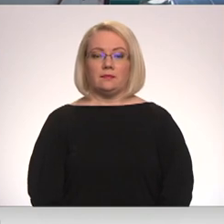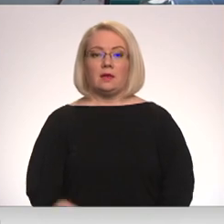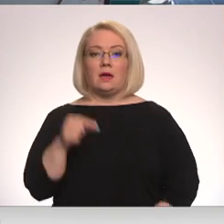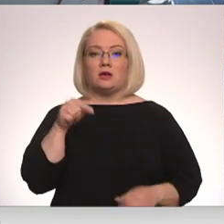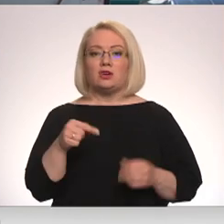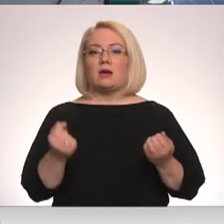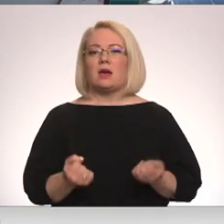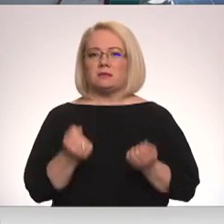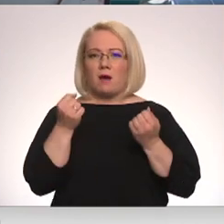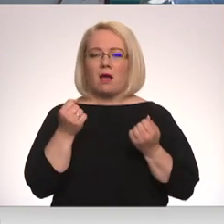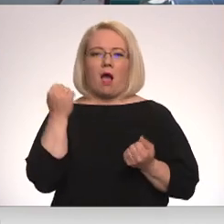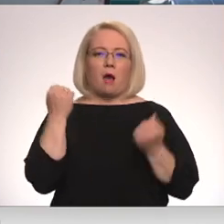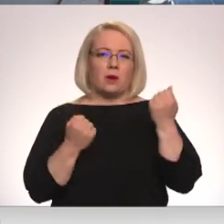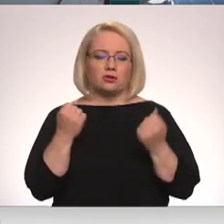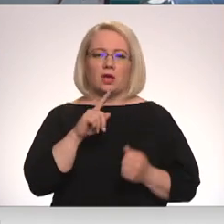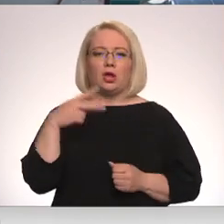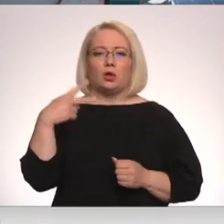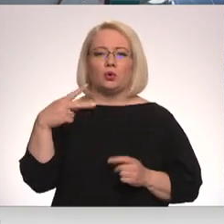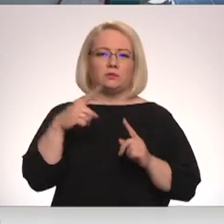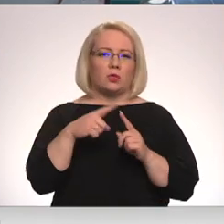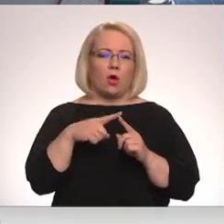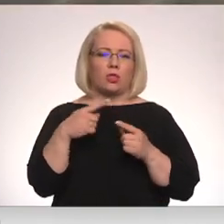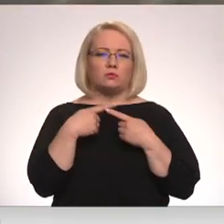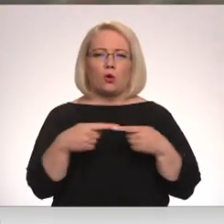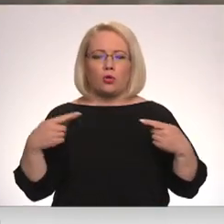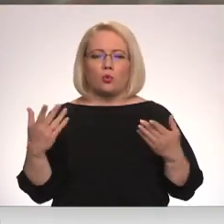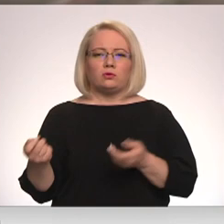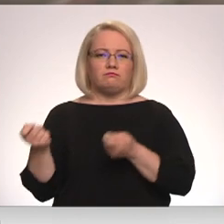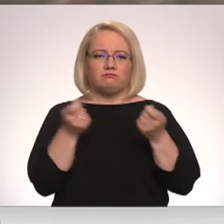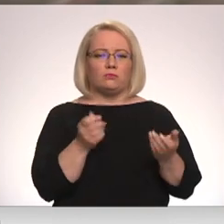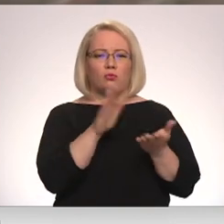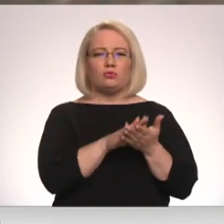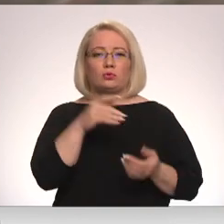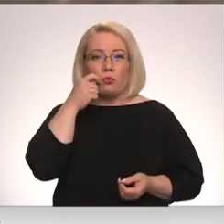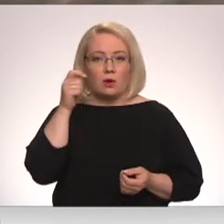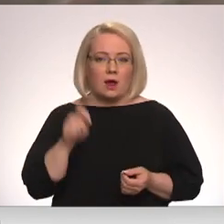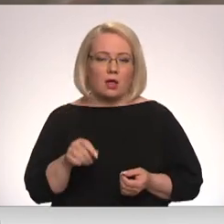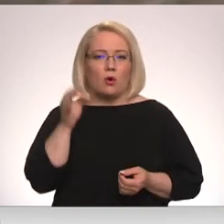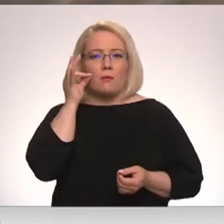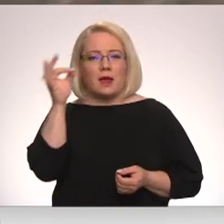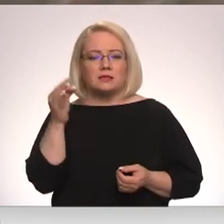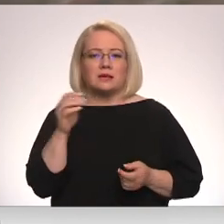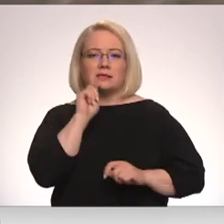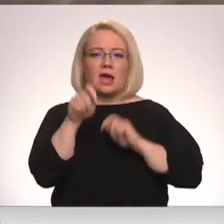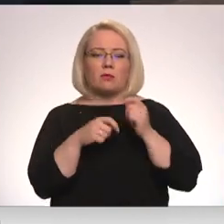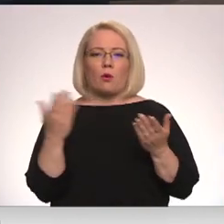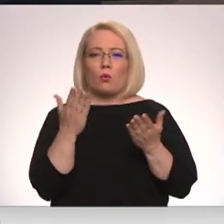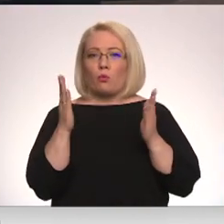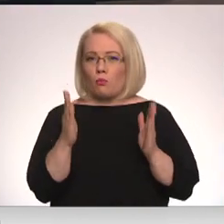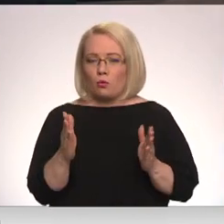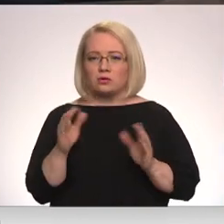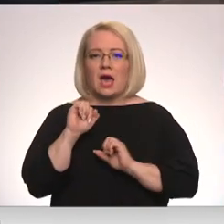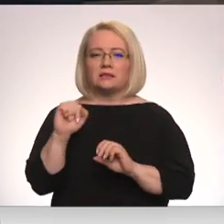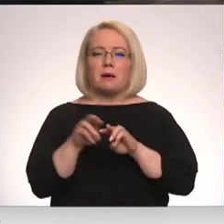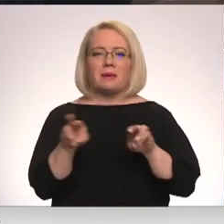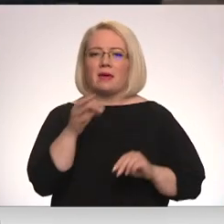Šajā smagajā auto ir teikt 20 tonnas ar produktiem, kuri tiks nogādāti Ukrainā. Precīzi, kur ziedojumi nonāks aizsardzības ministrijā